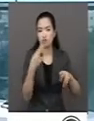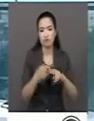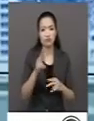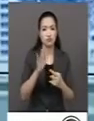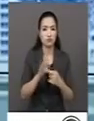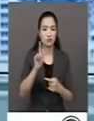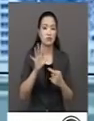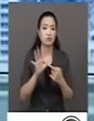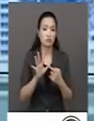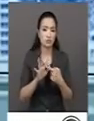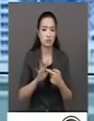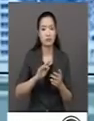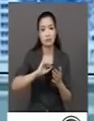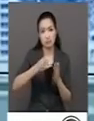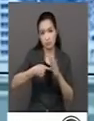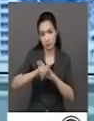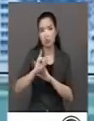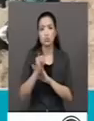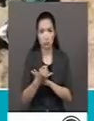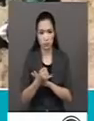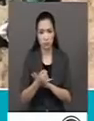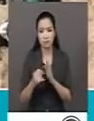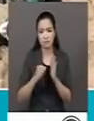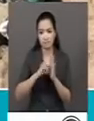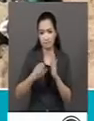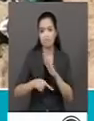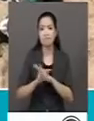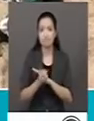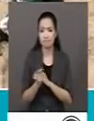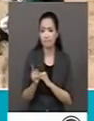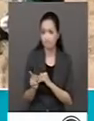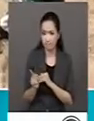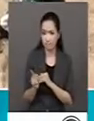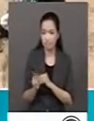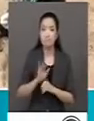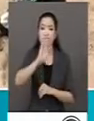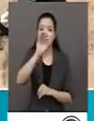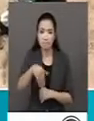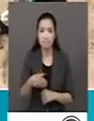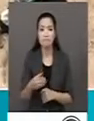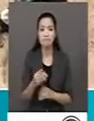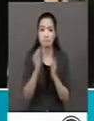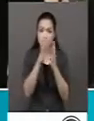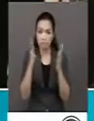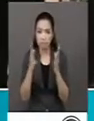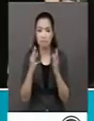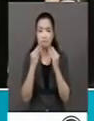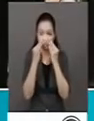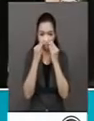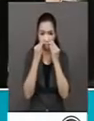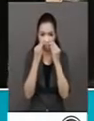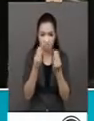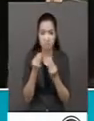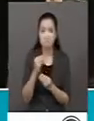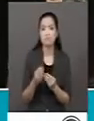างหัวหินที่จังหวัดประจวบคีรีขันธ์คือลักษณะจะเป็นการนำช้างป่าเอามาสวมเป็